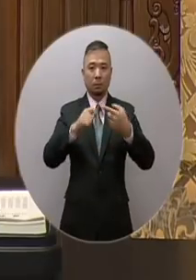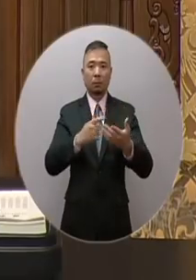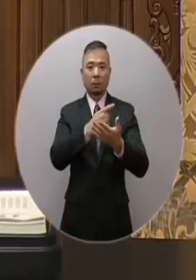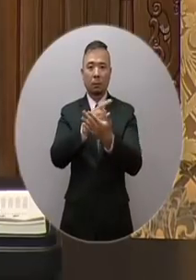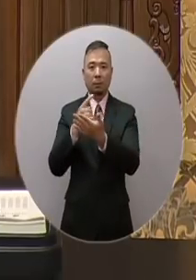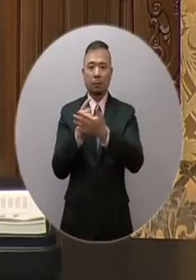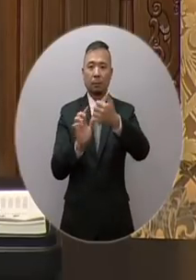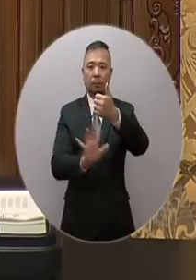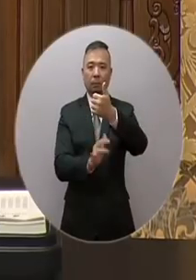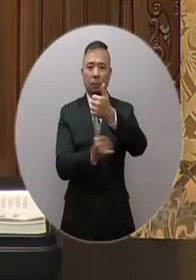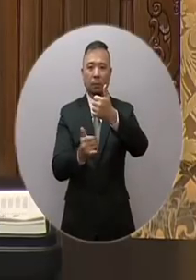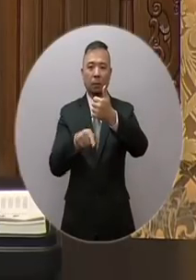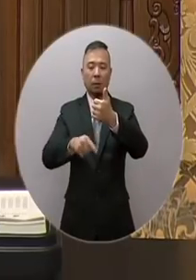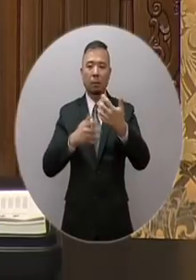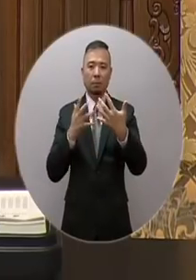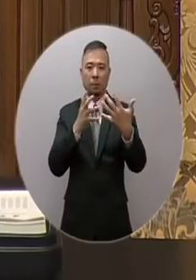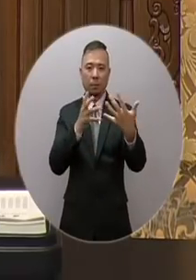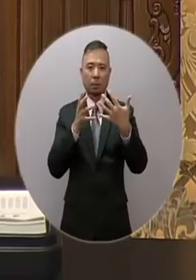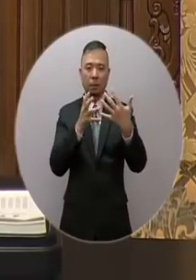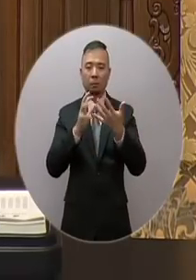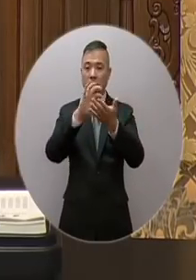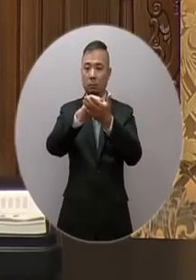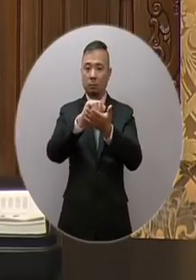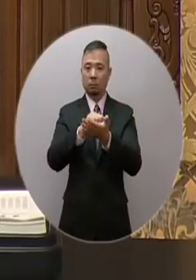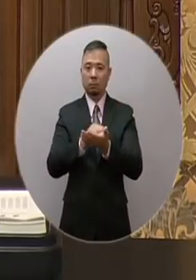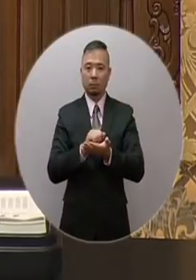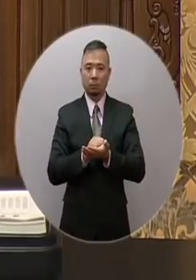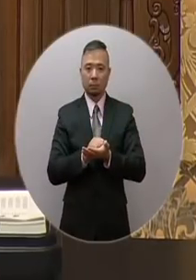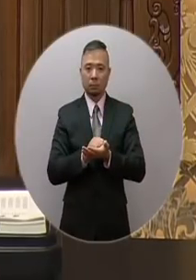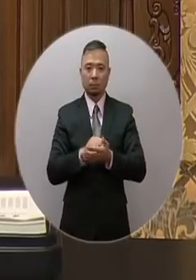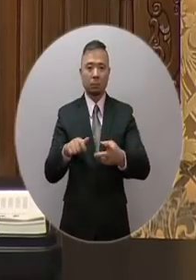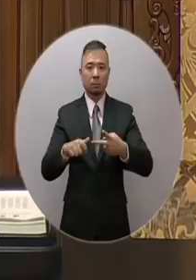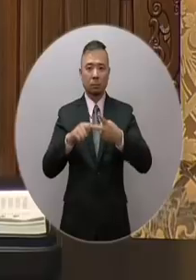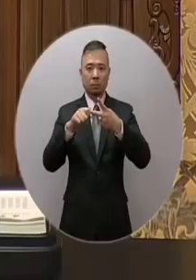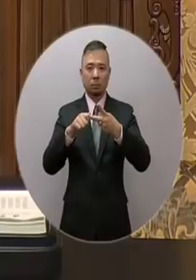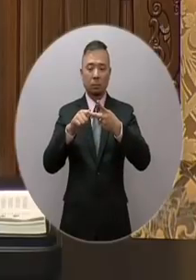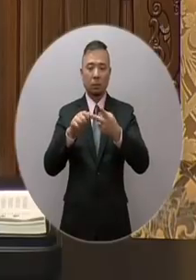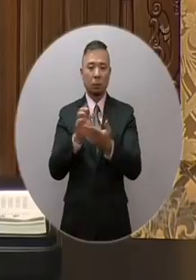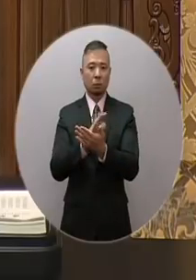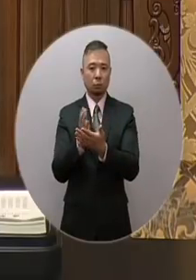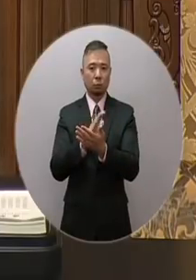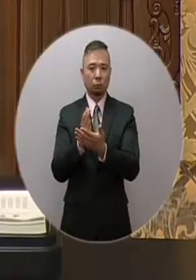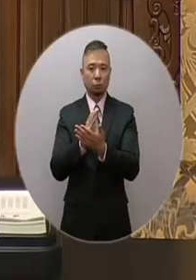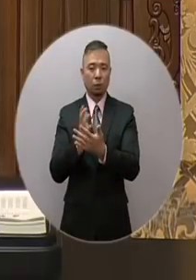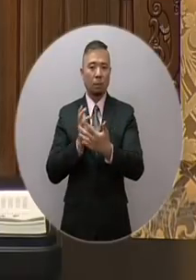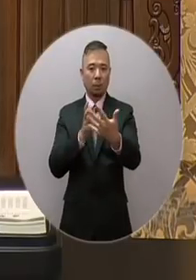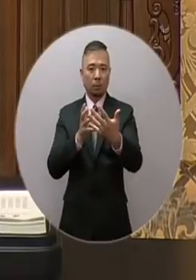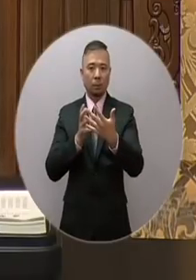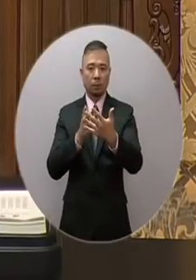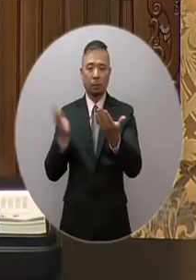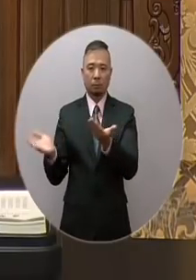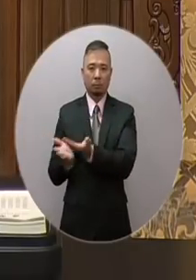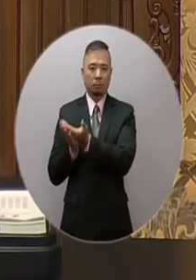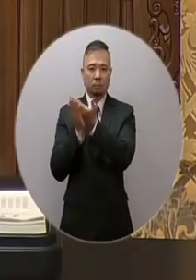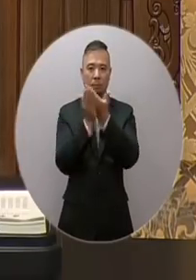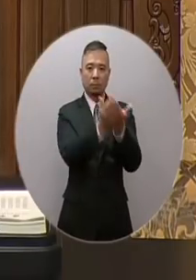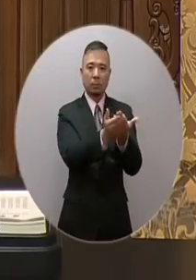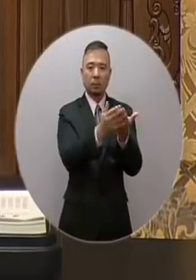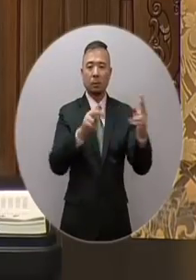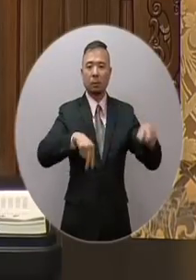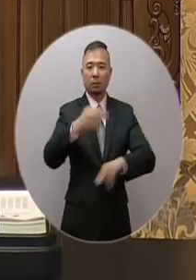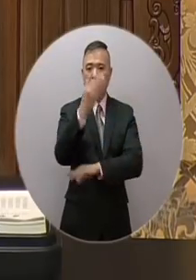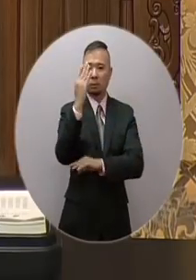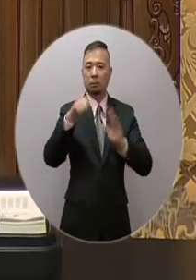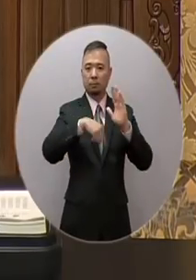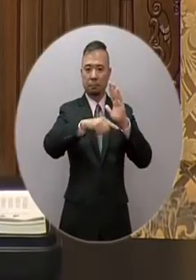员发言的记录及书面的质询函送行政院，请